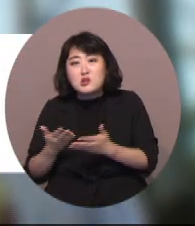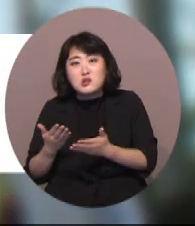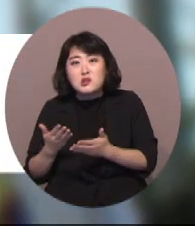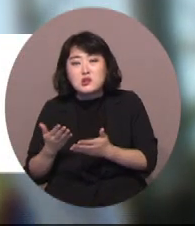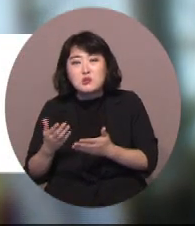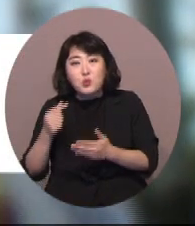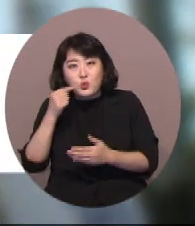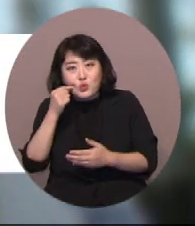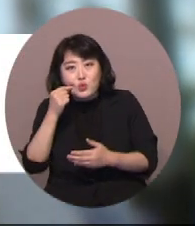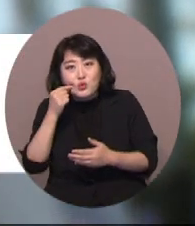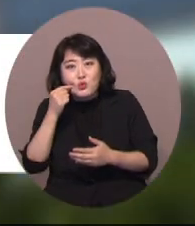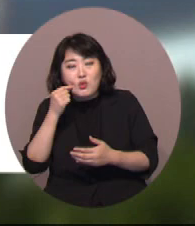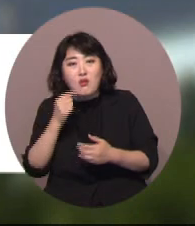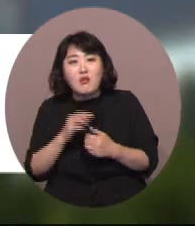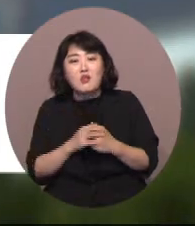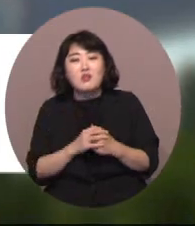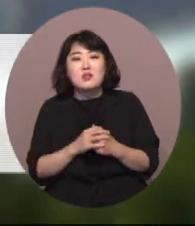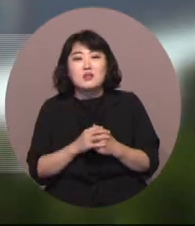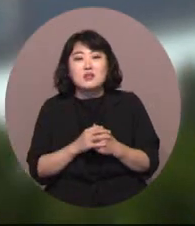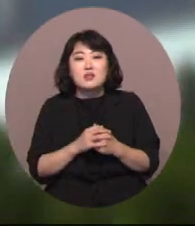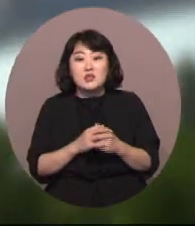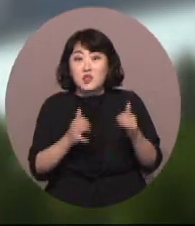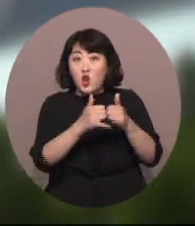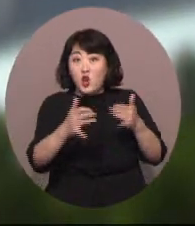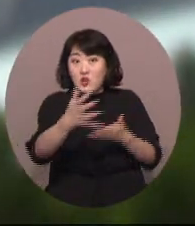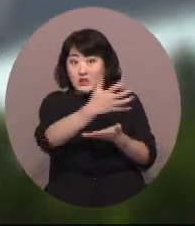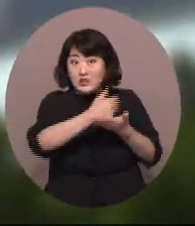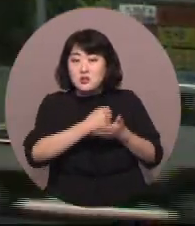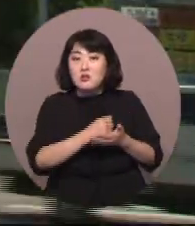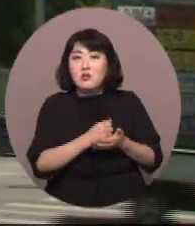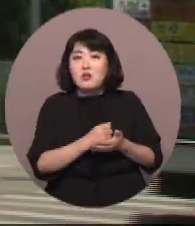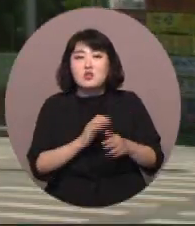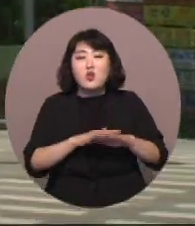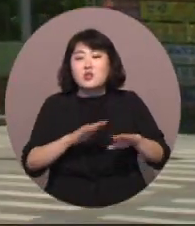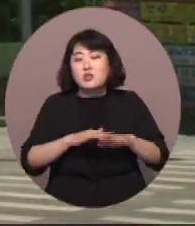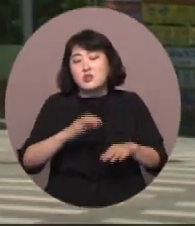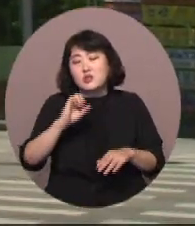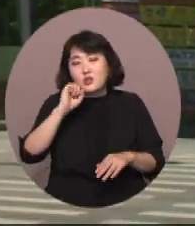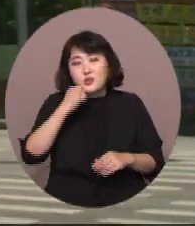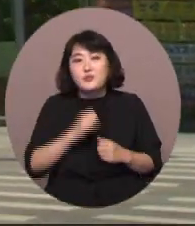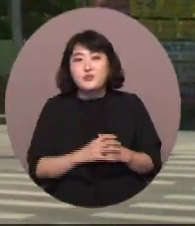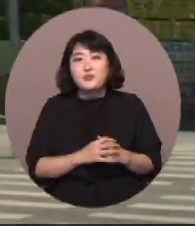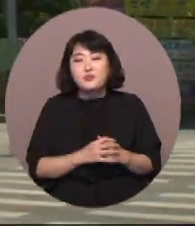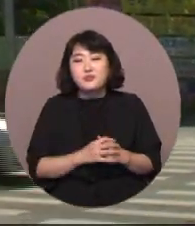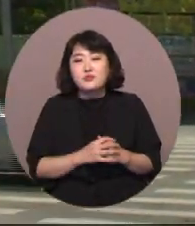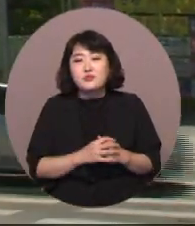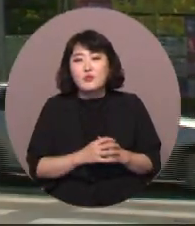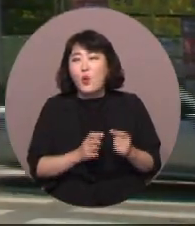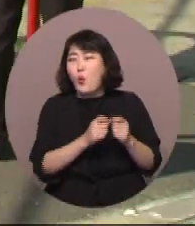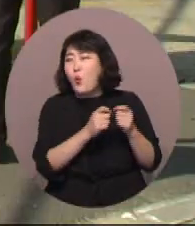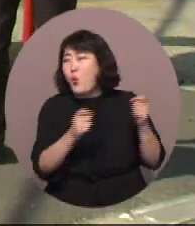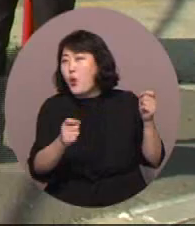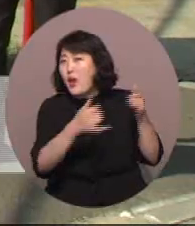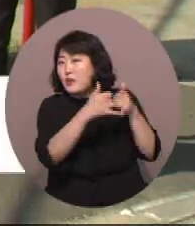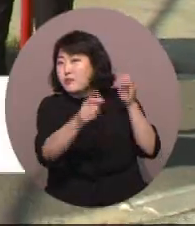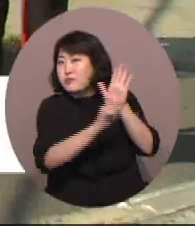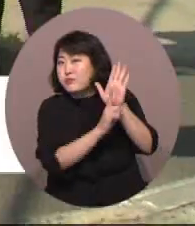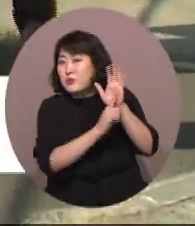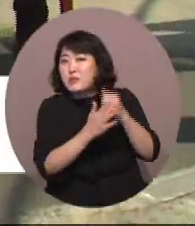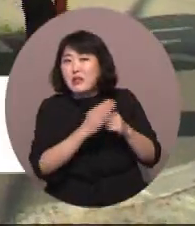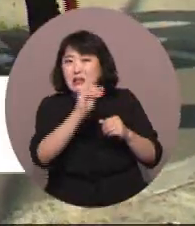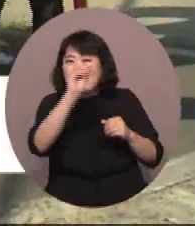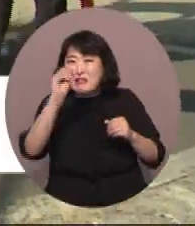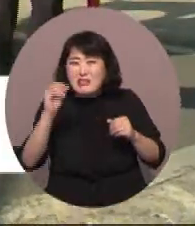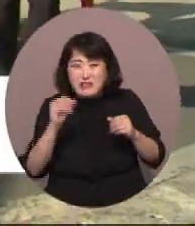일도 못하고 이걸 하고 있으니까. 철거한 현수막은 처리도 쉽지 않습니다. 오랜 시간 걸려 있다 보니